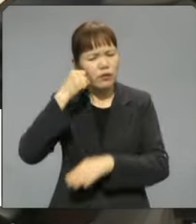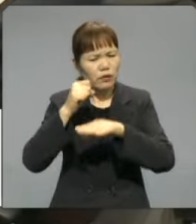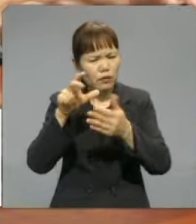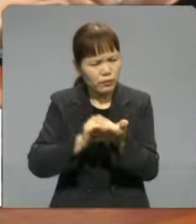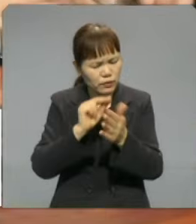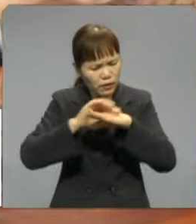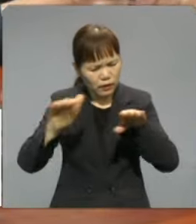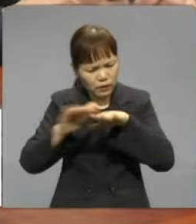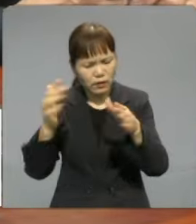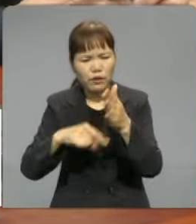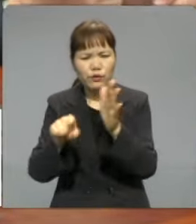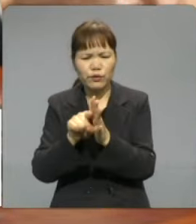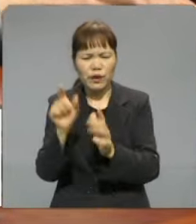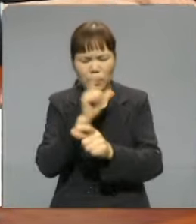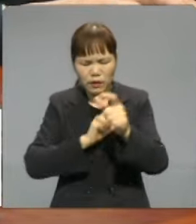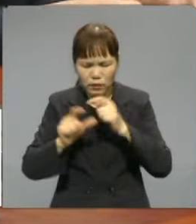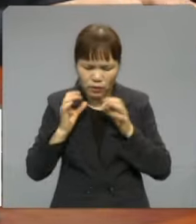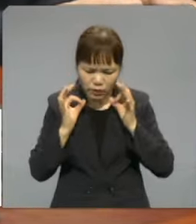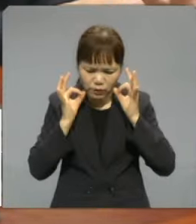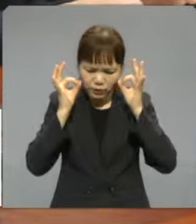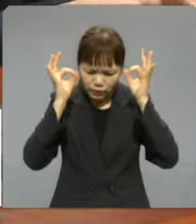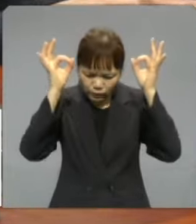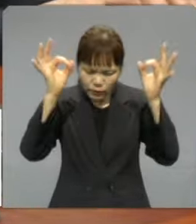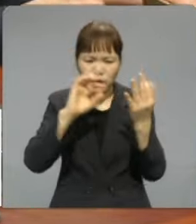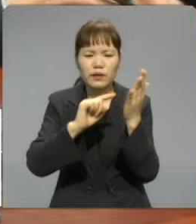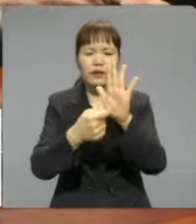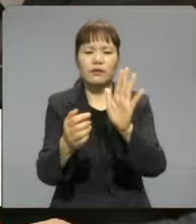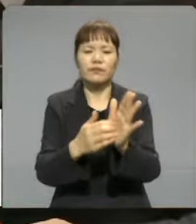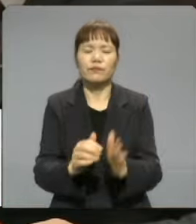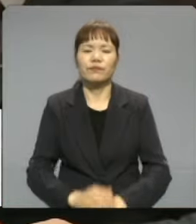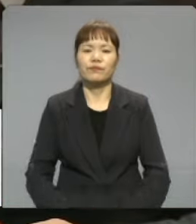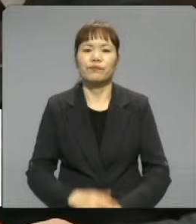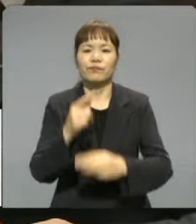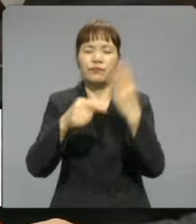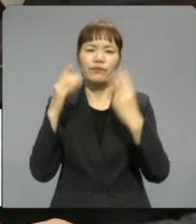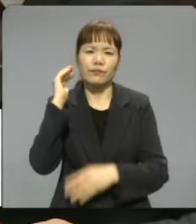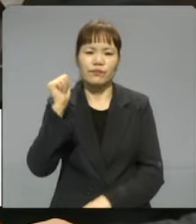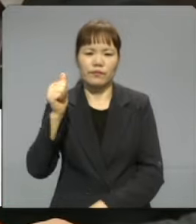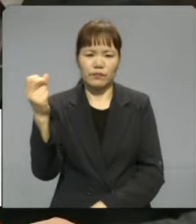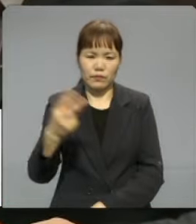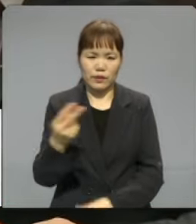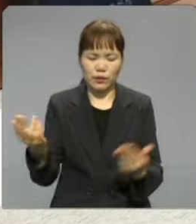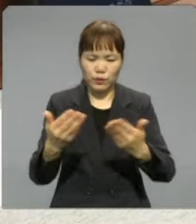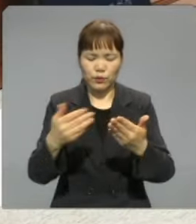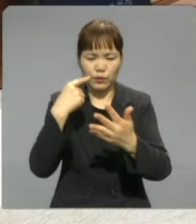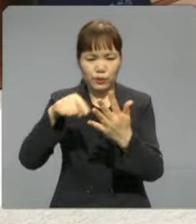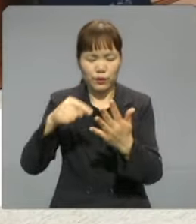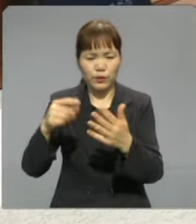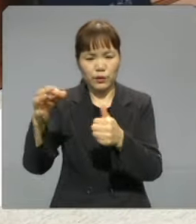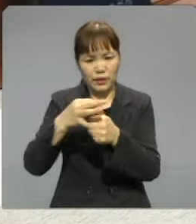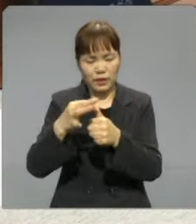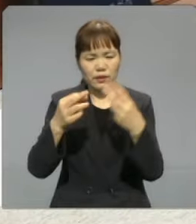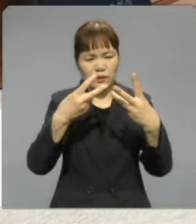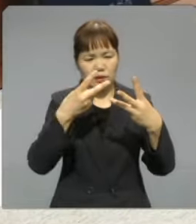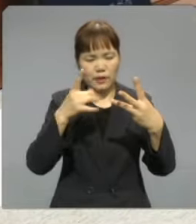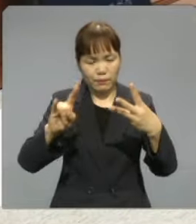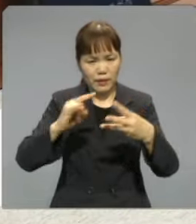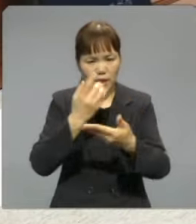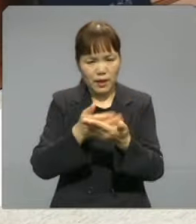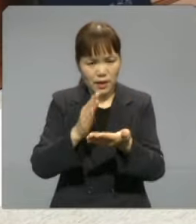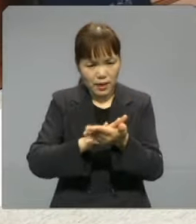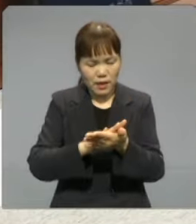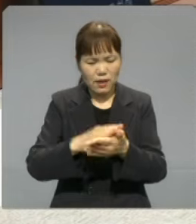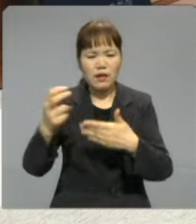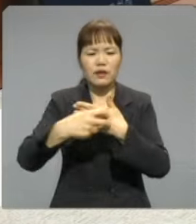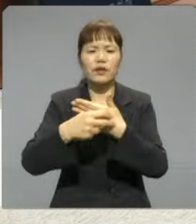위해 몇 배로 더 노력하겠다고 밝혔습니다. 윤 대통령은 또 노동, 교육, 연금 3대 개혁과 의료